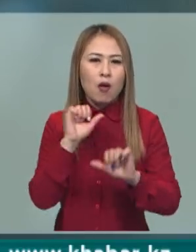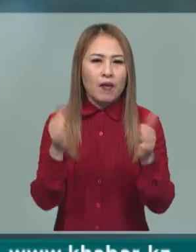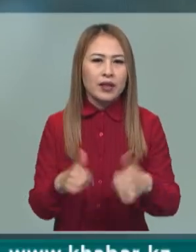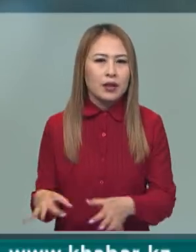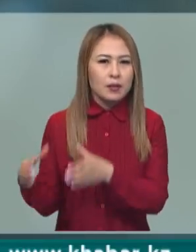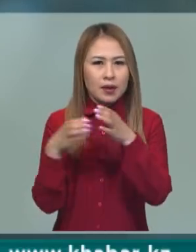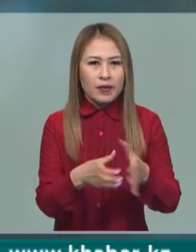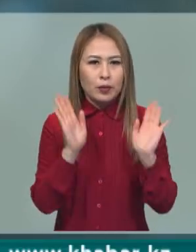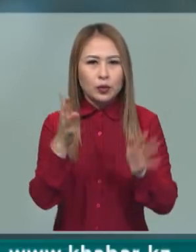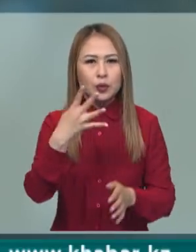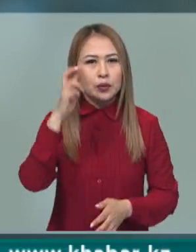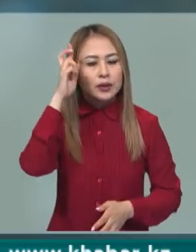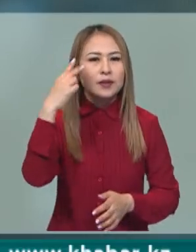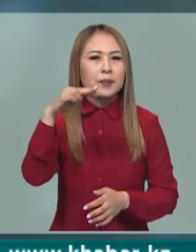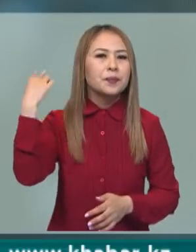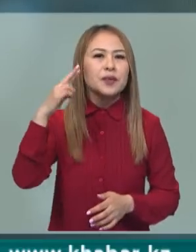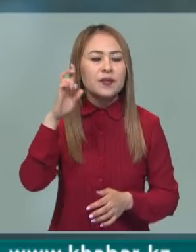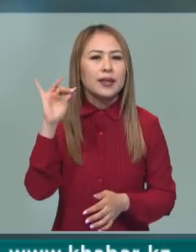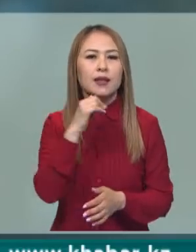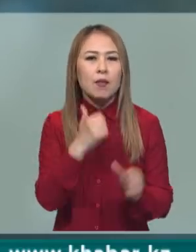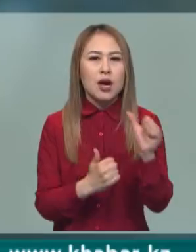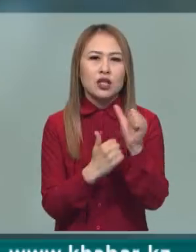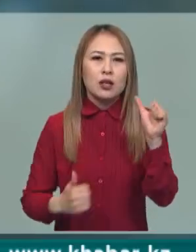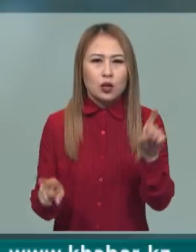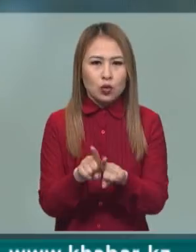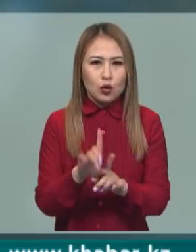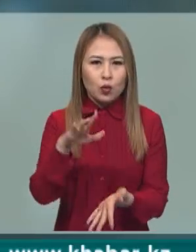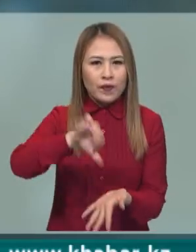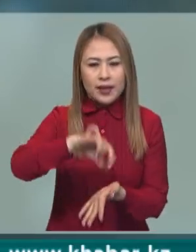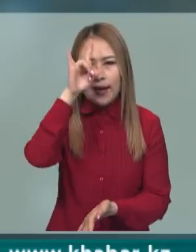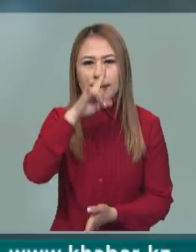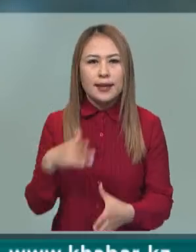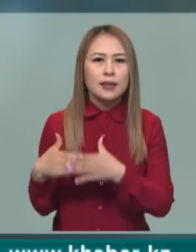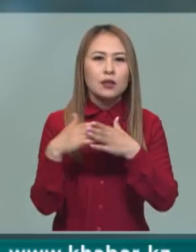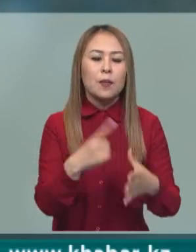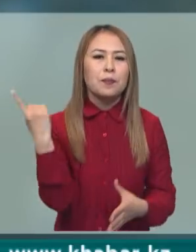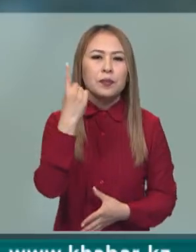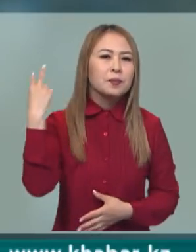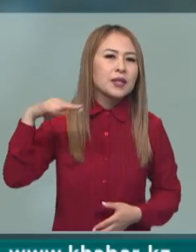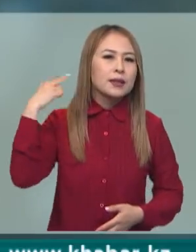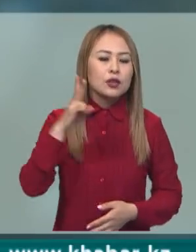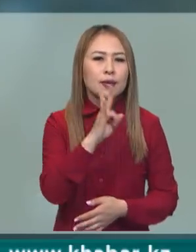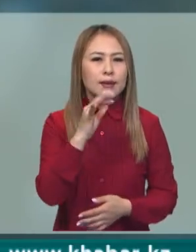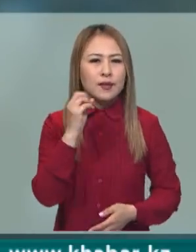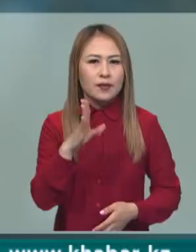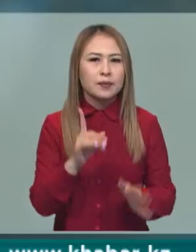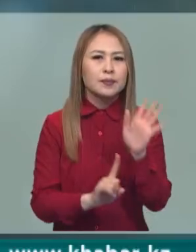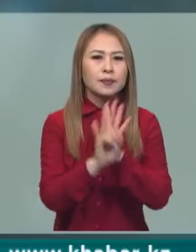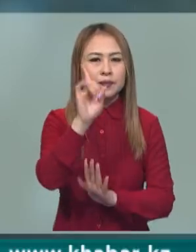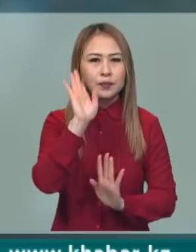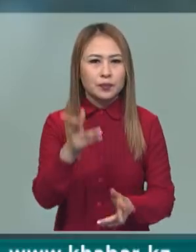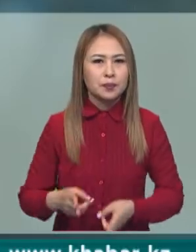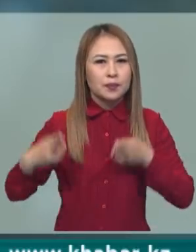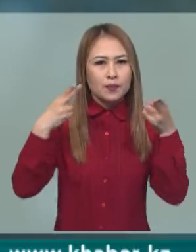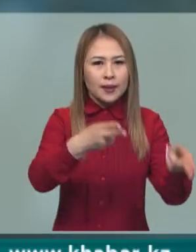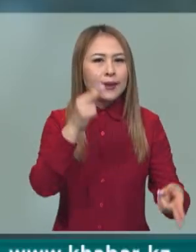қатысады. Оның ішінде 40 елдің президенті мен үкімет басшылары да бар. Қазақстандық делегацияны еліміздің тұңғыш президенті Нұрсұлтан Назарбаев бастап